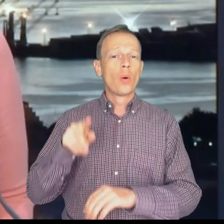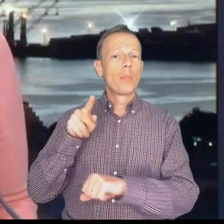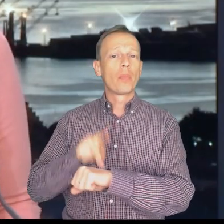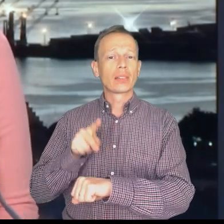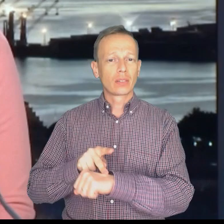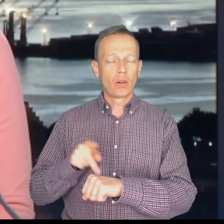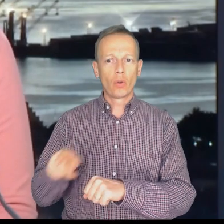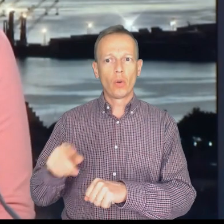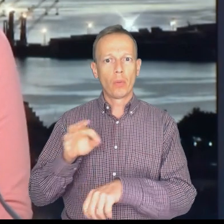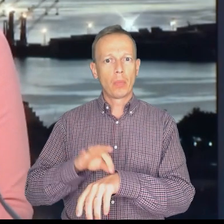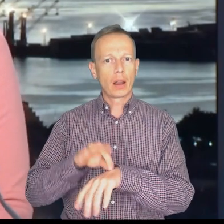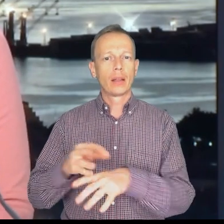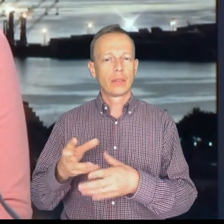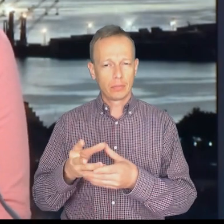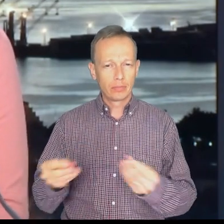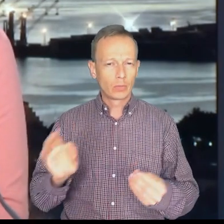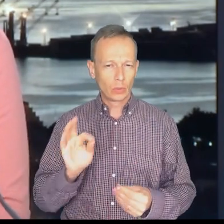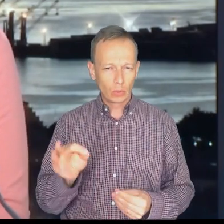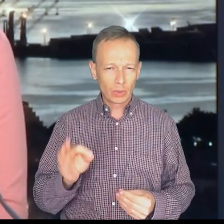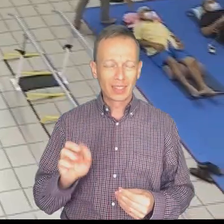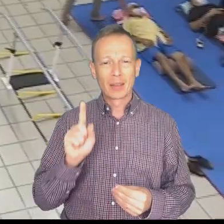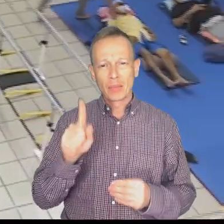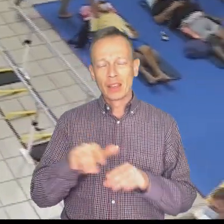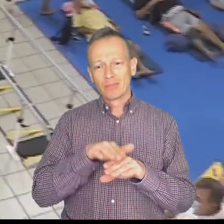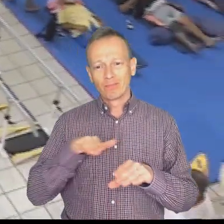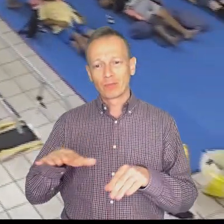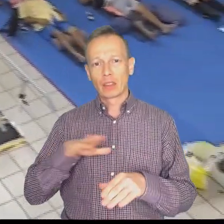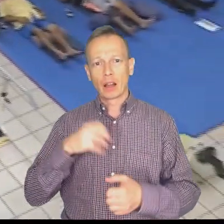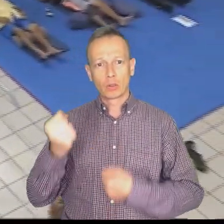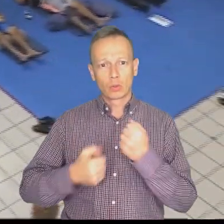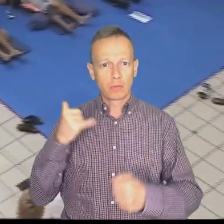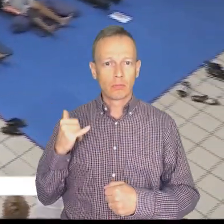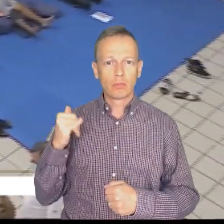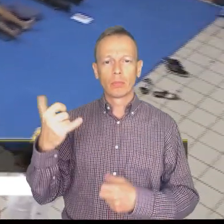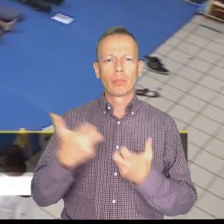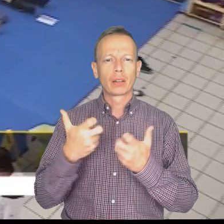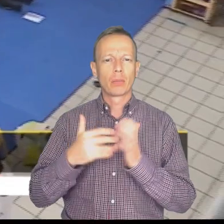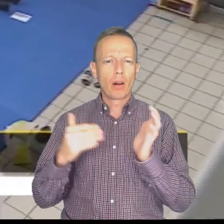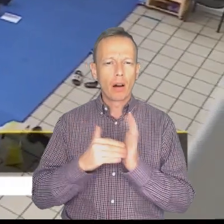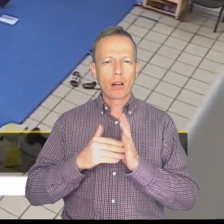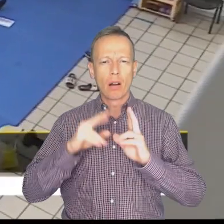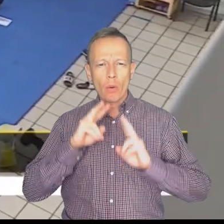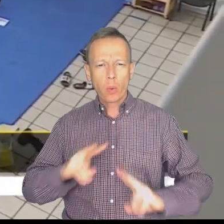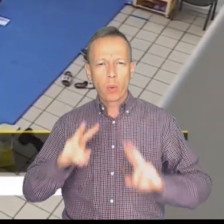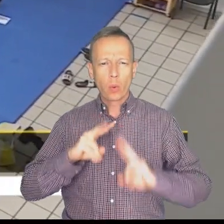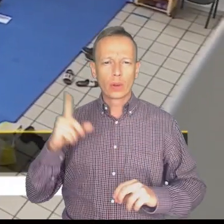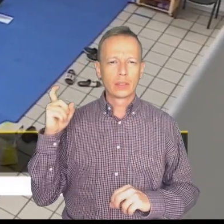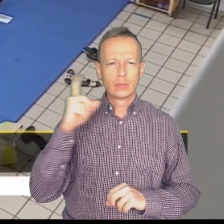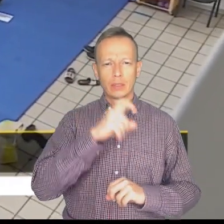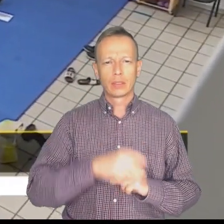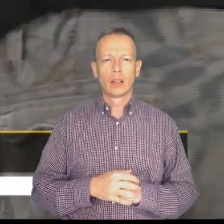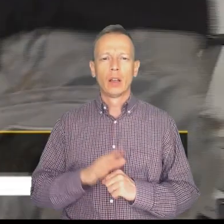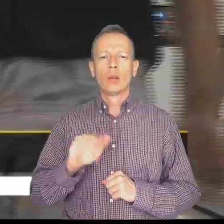communiqués, guérissent de la maladie, mais dont certains gardent de lourdes séquelles comme des difficultés respiratoires. L'hôpital de jour Oraora de